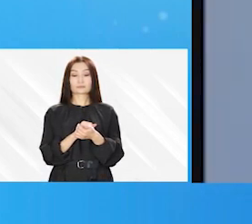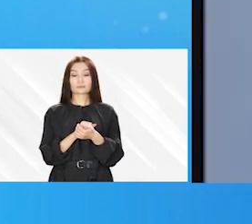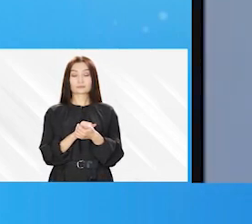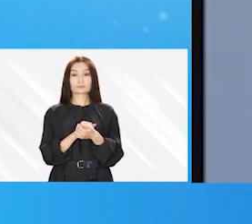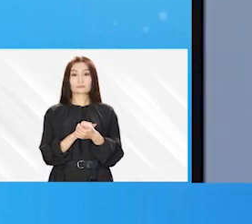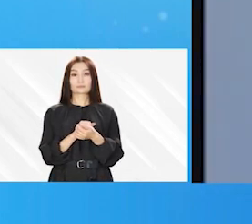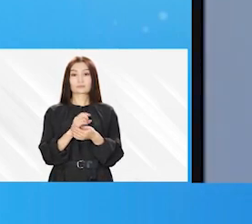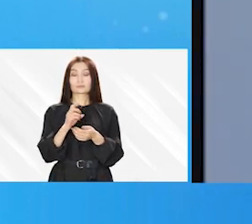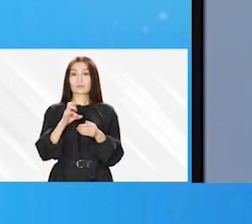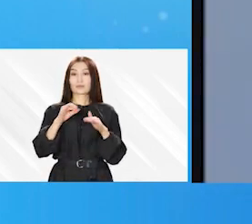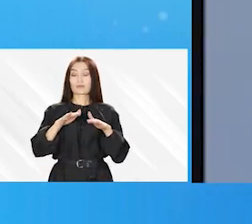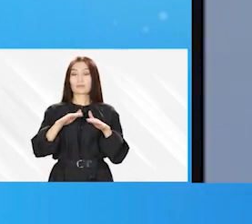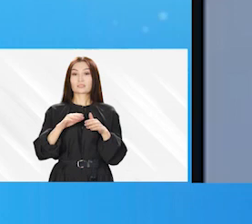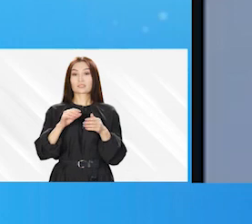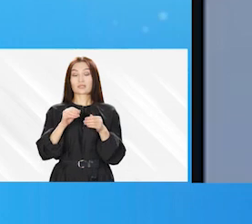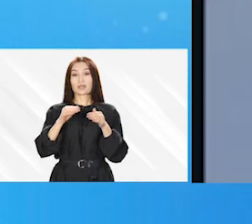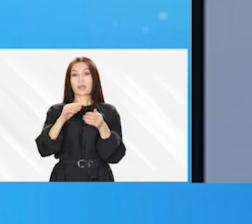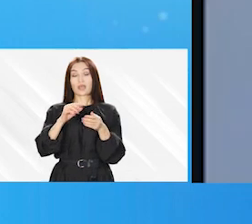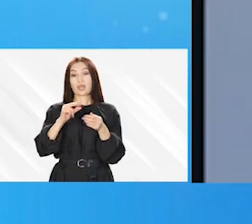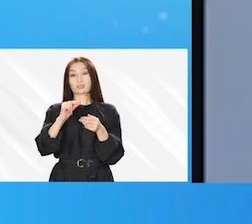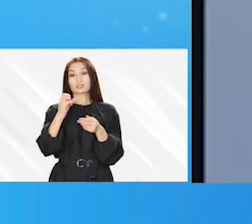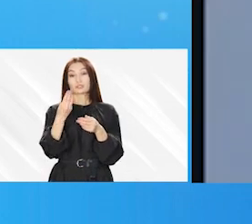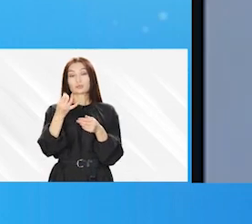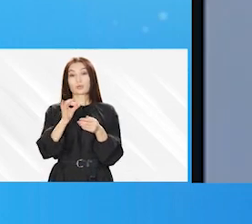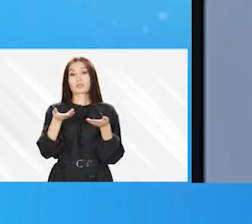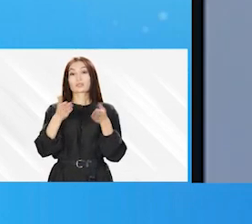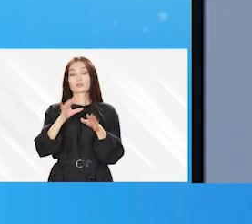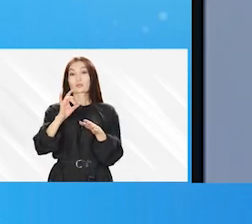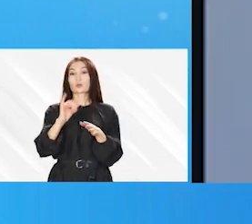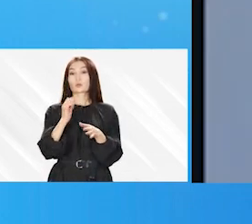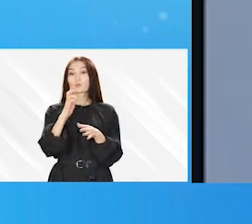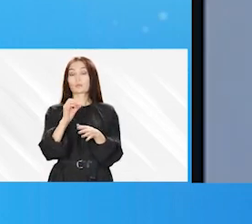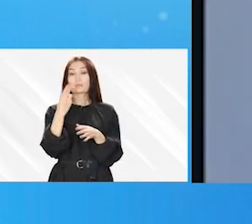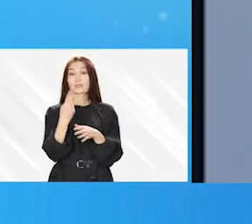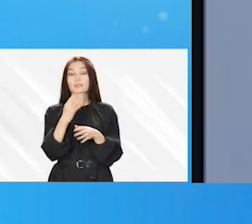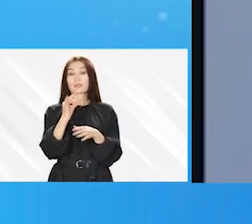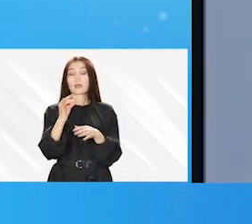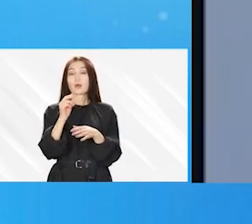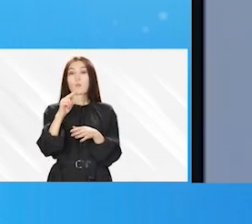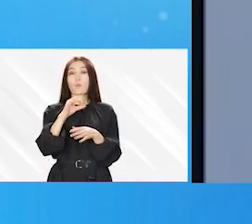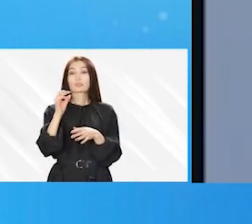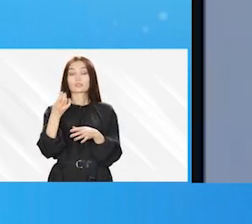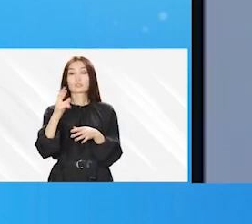на месте почечных чешуй остается рубец почечное кольцо